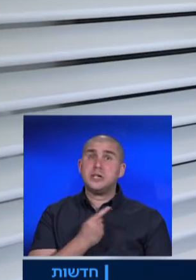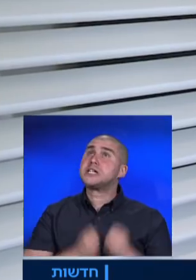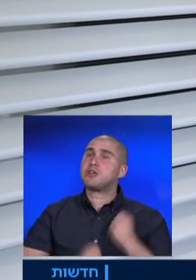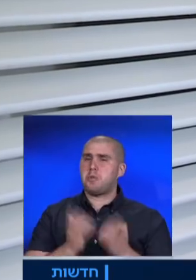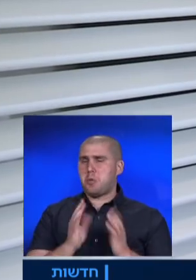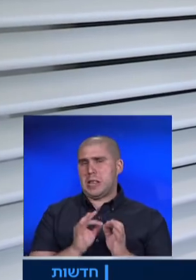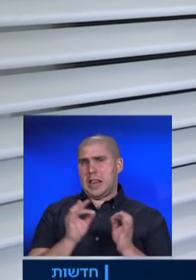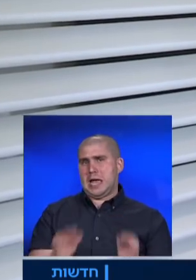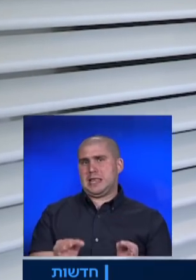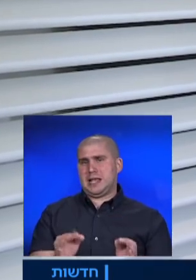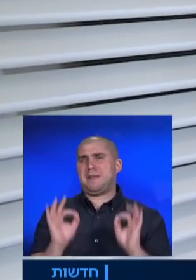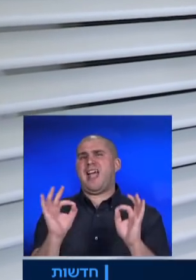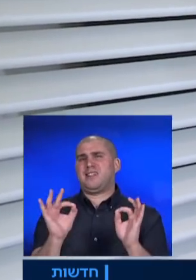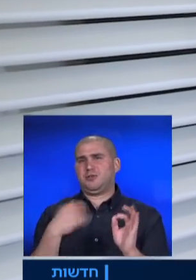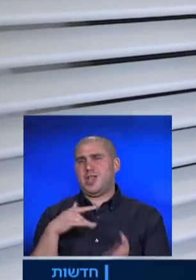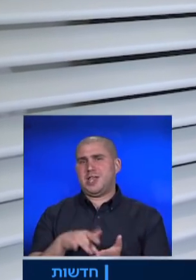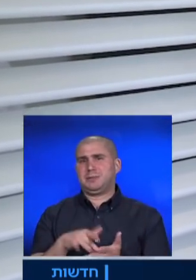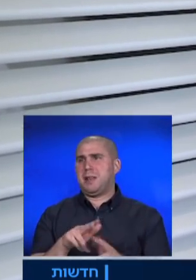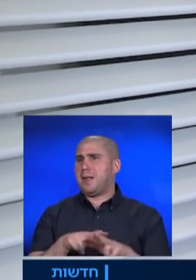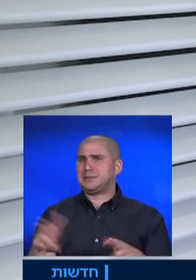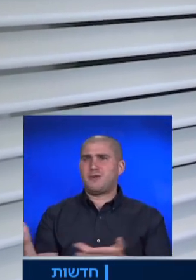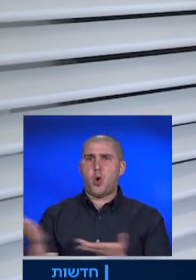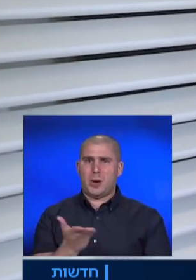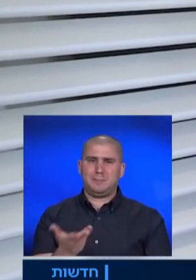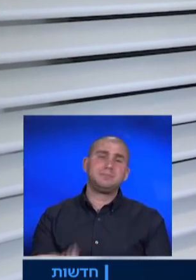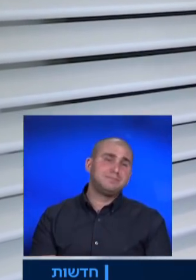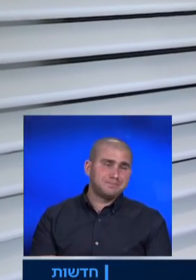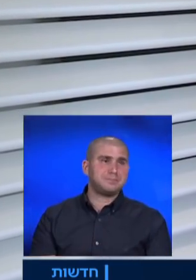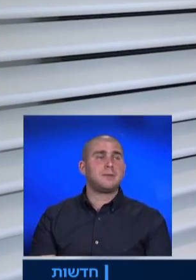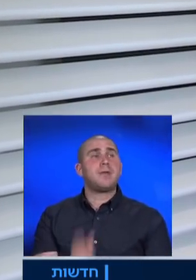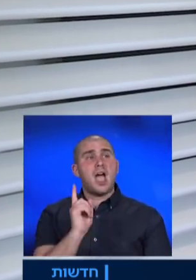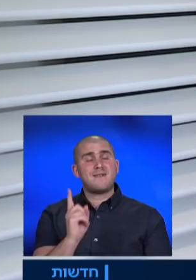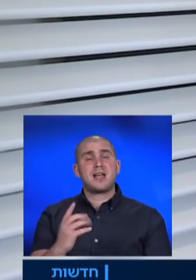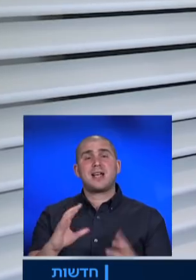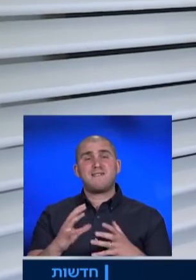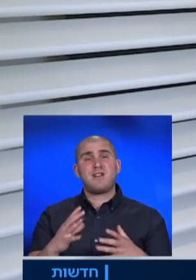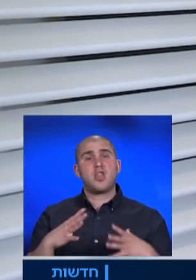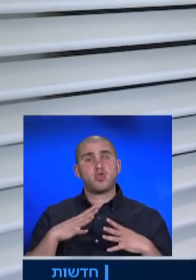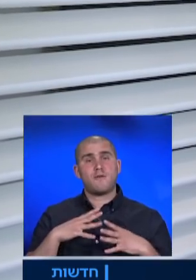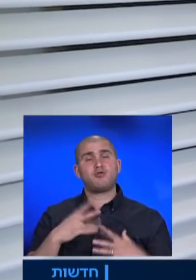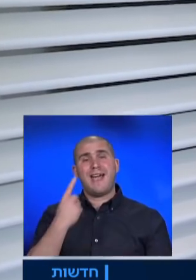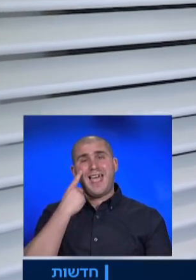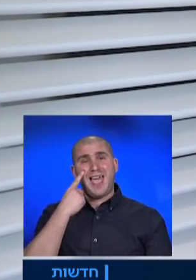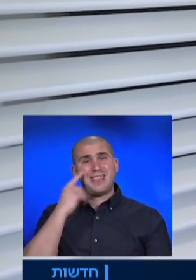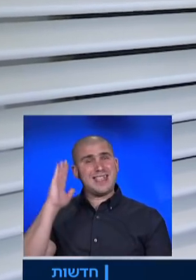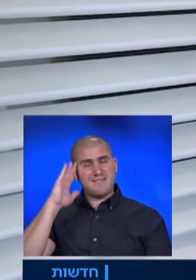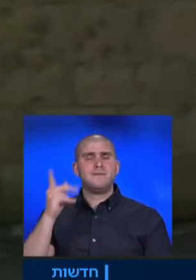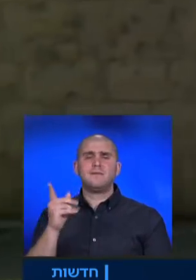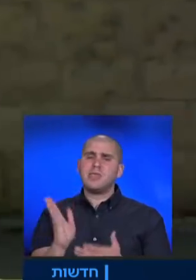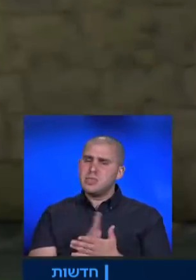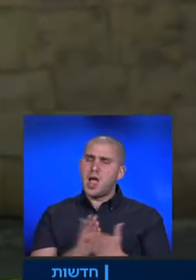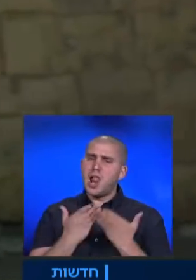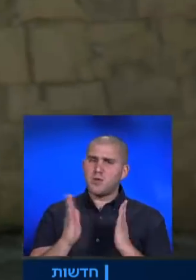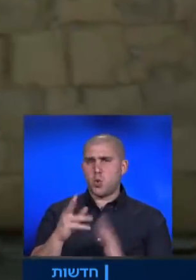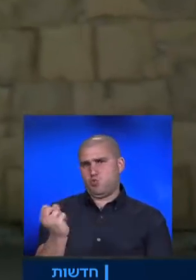מהאפס שאנחנו נמצאים למצב של אורחים. אבל כפר נופש עין גב נערך כדי לפתוח בעוד שבועיים בערך.